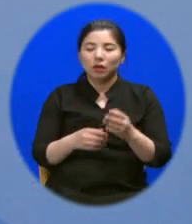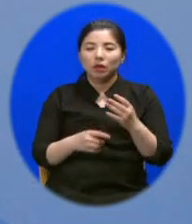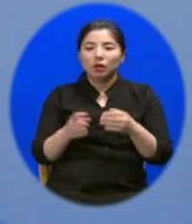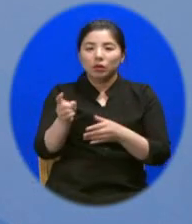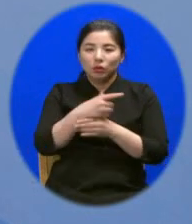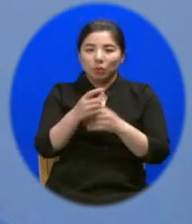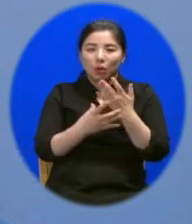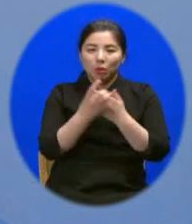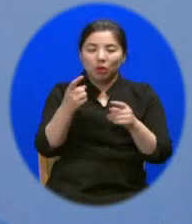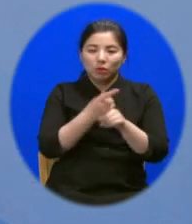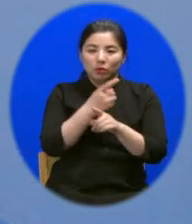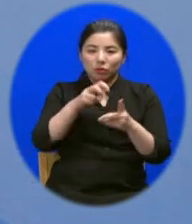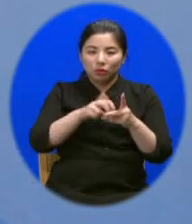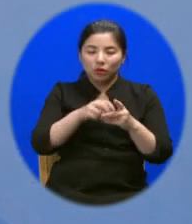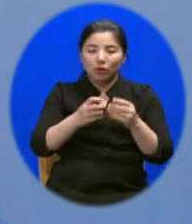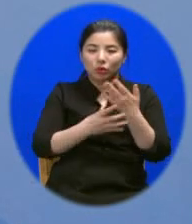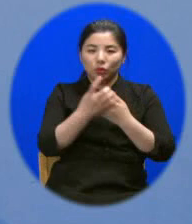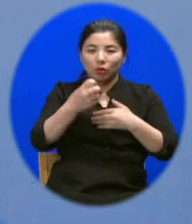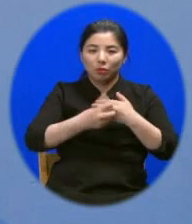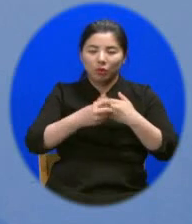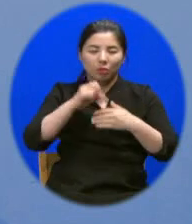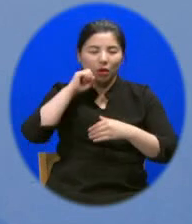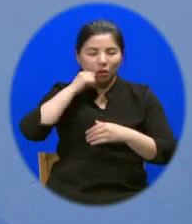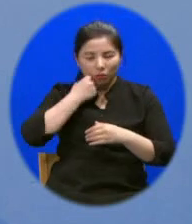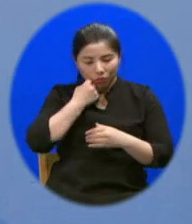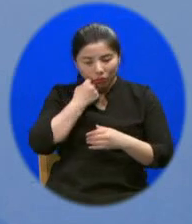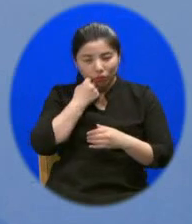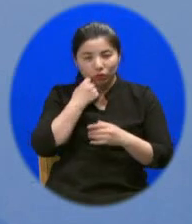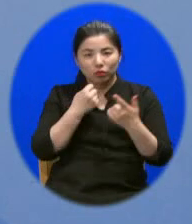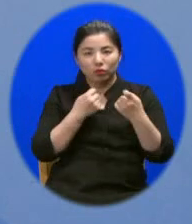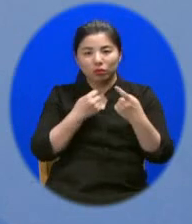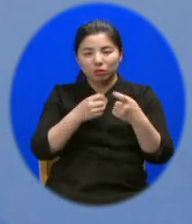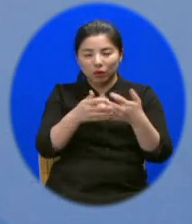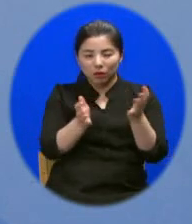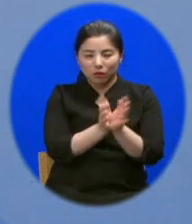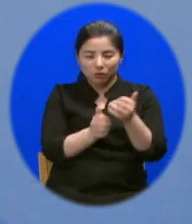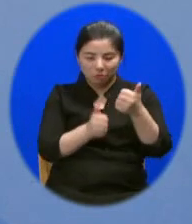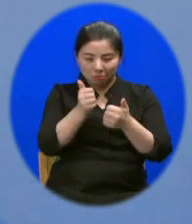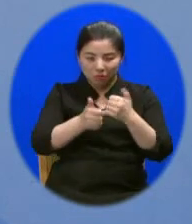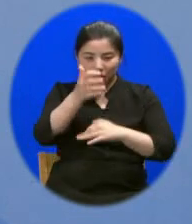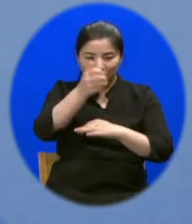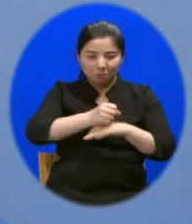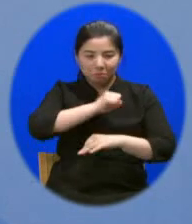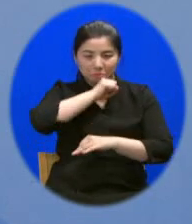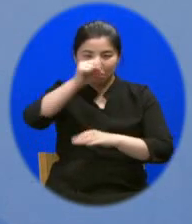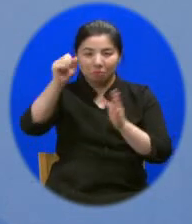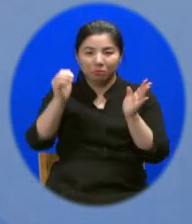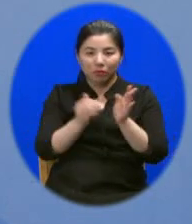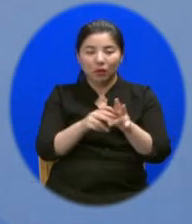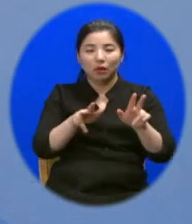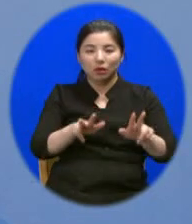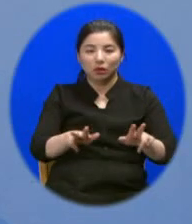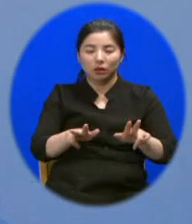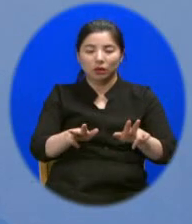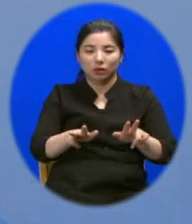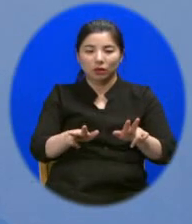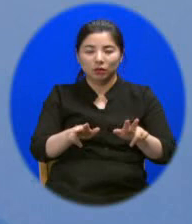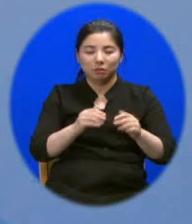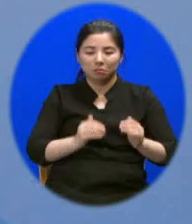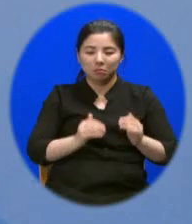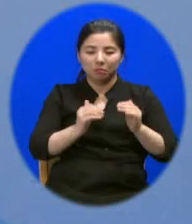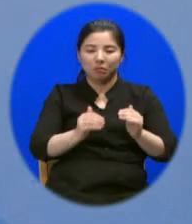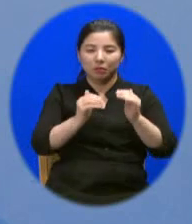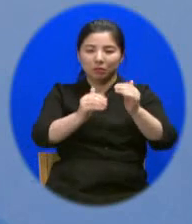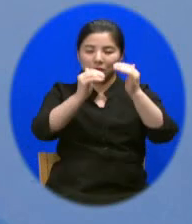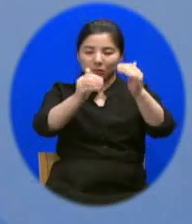센터라는 어 종합병원을 어려운 61 예 단체의 경쟁 끝에 유치를 해서 지금 이제 착착